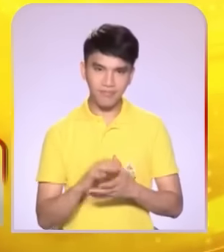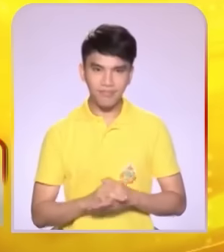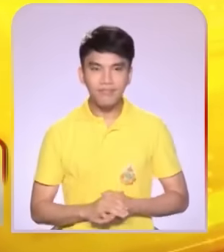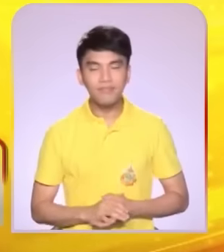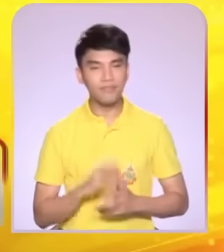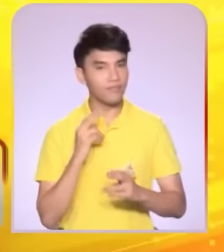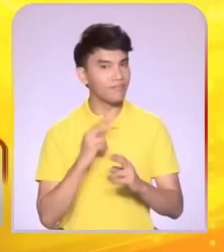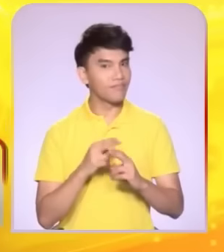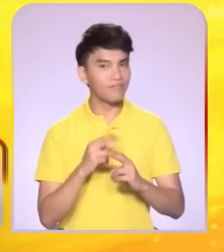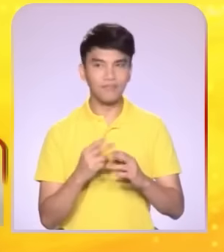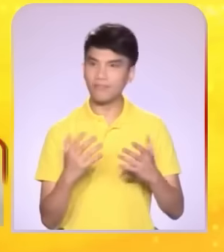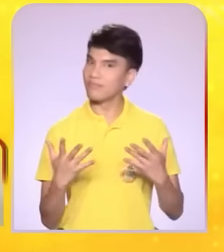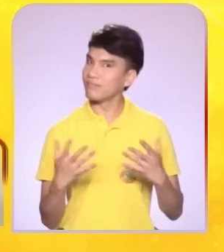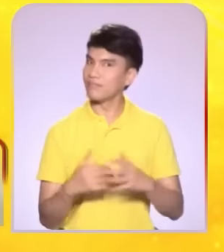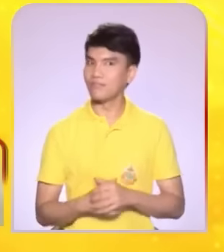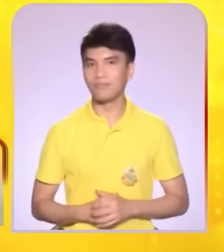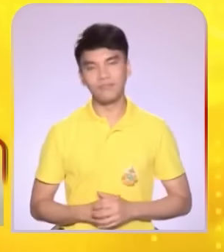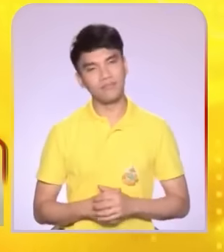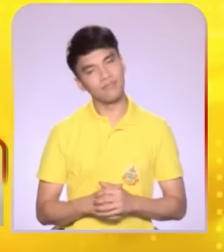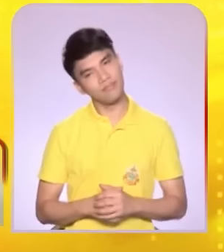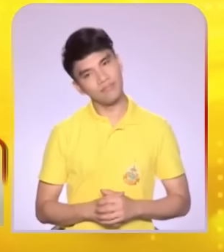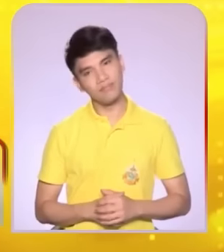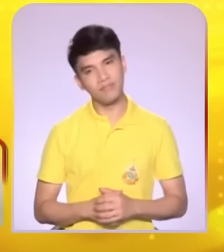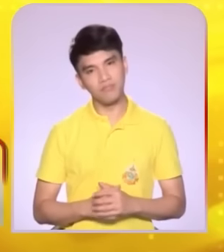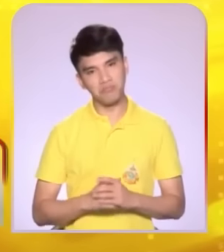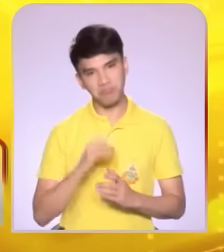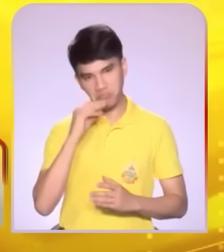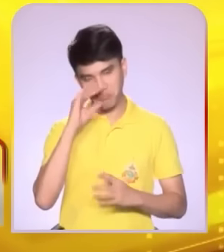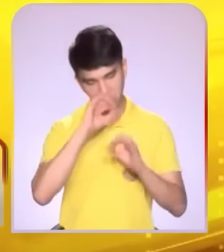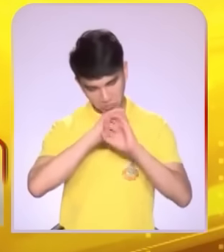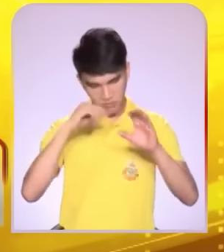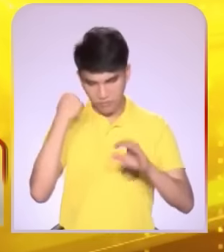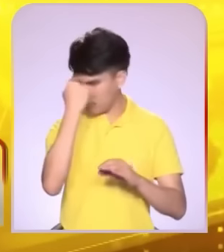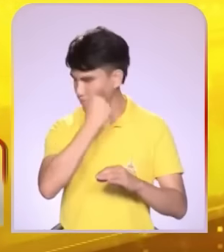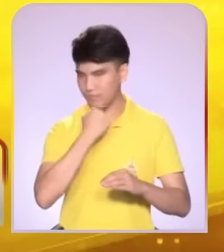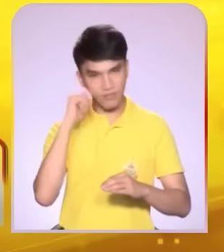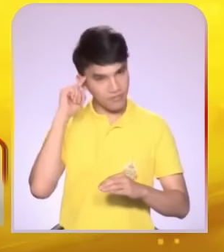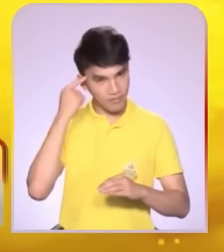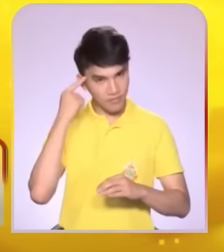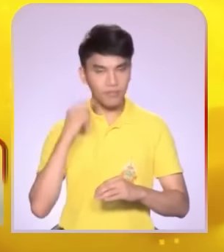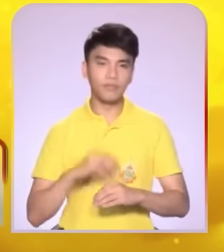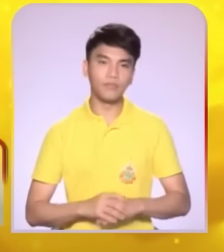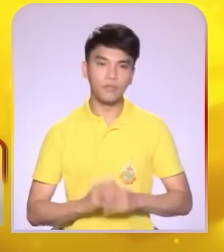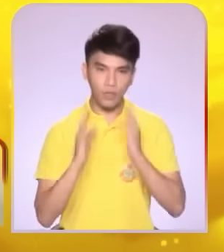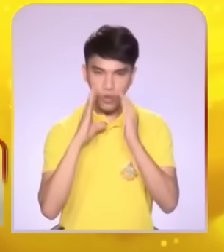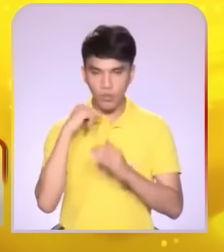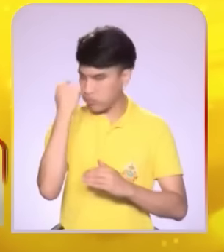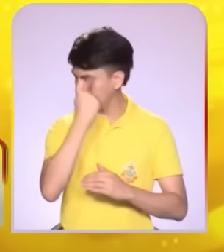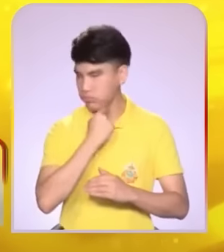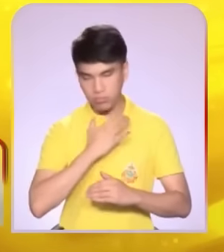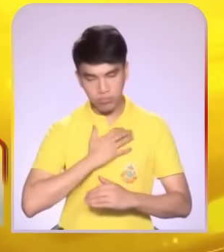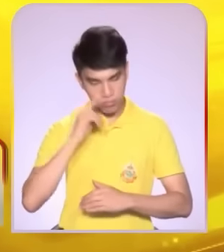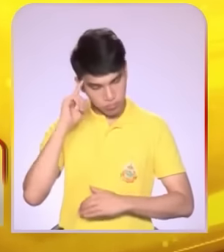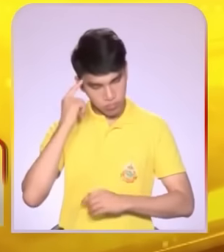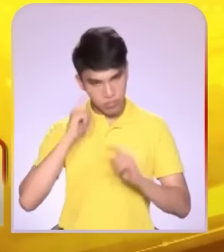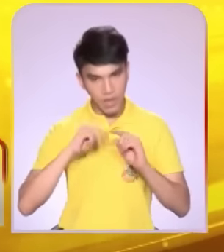แต่ชื่อนี่คือพูดอย่างนี้เลยเหรอแต่ไม่รู้ว่าใครนะหมายถึงว่าคนพูดคือใครเลยไม่ยืนยันใช่